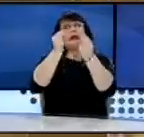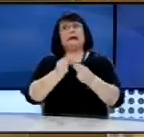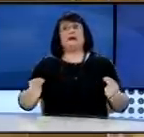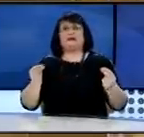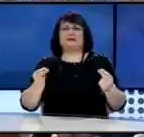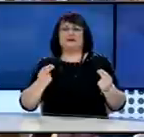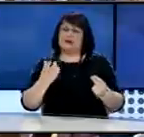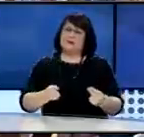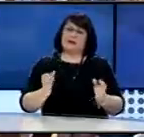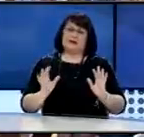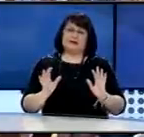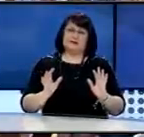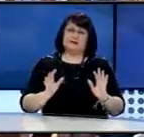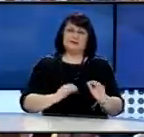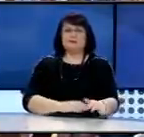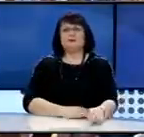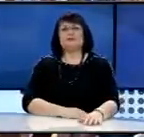διπλωματική λύση.